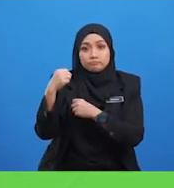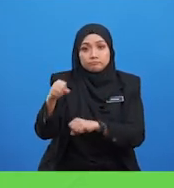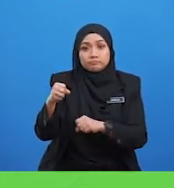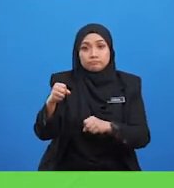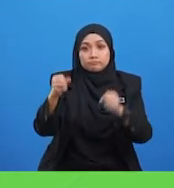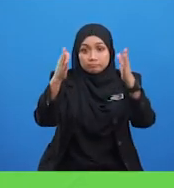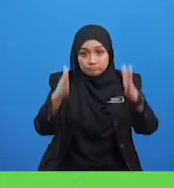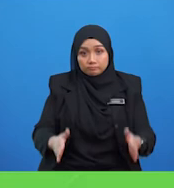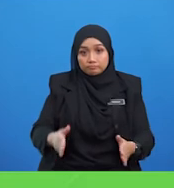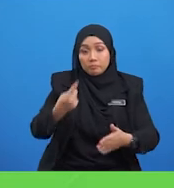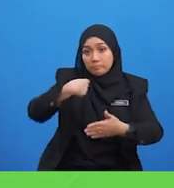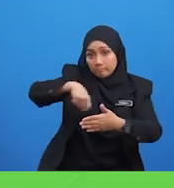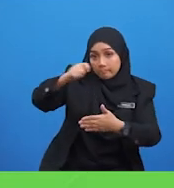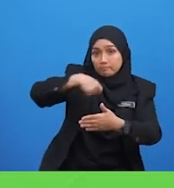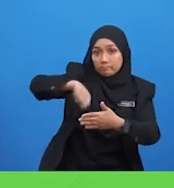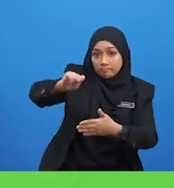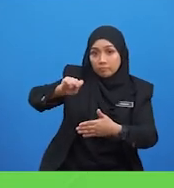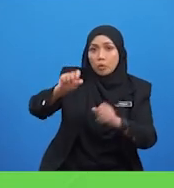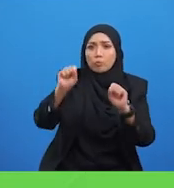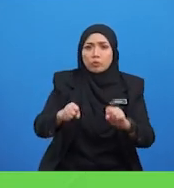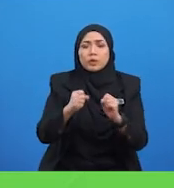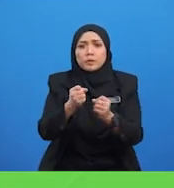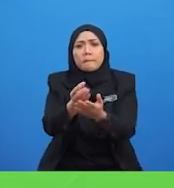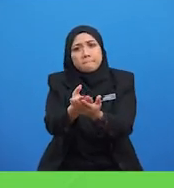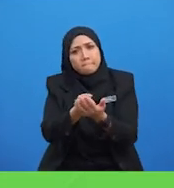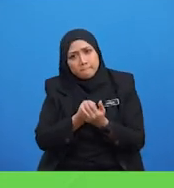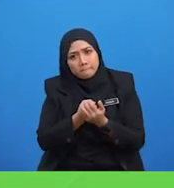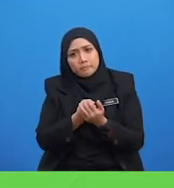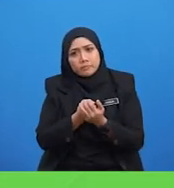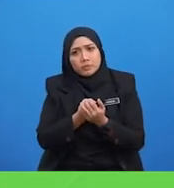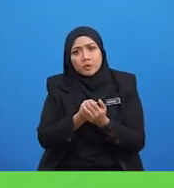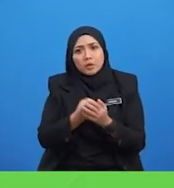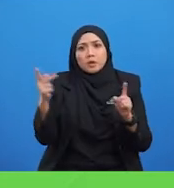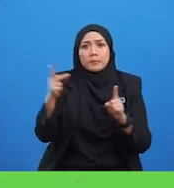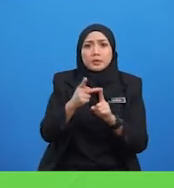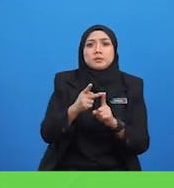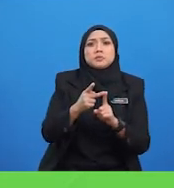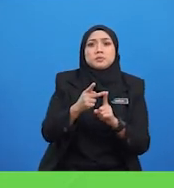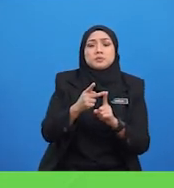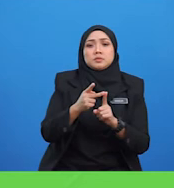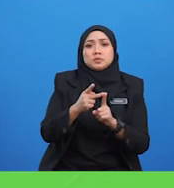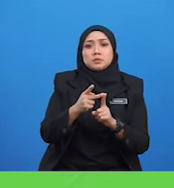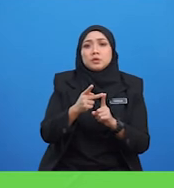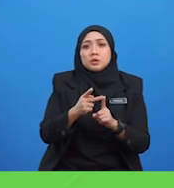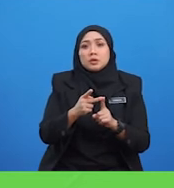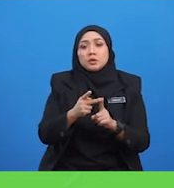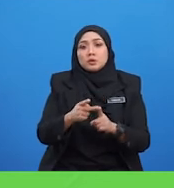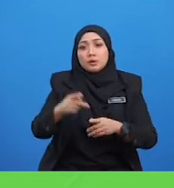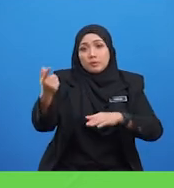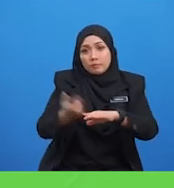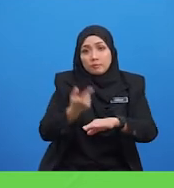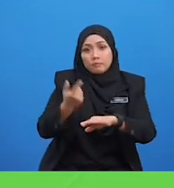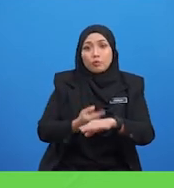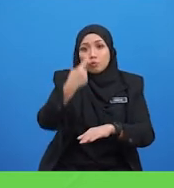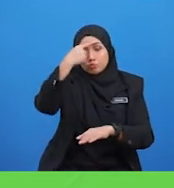kepada empayar untuk minum seketika dan seterusnya, rehat dan